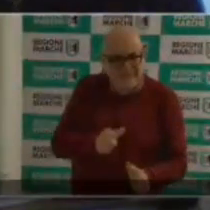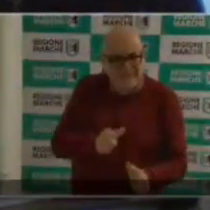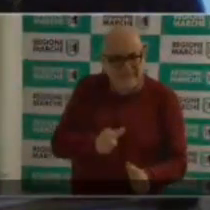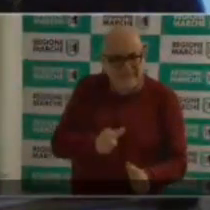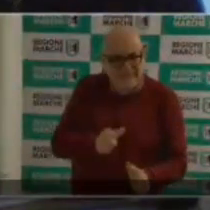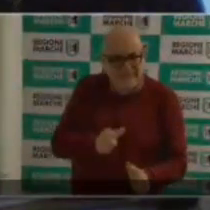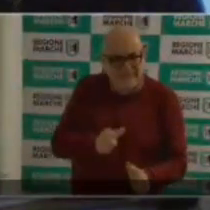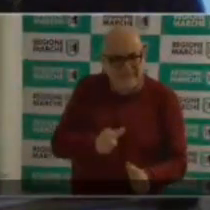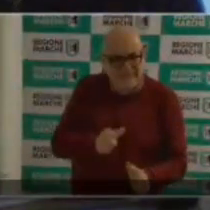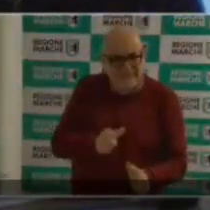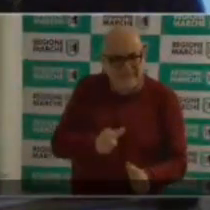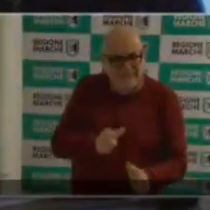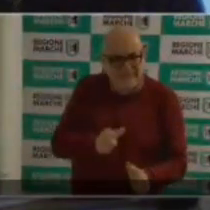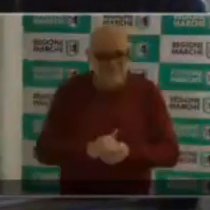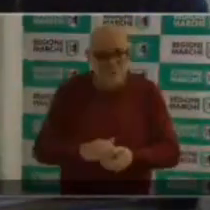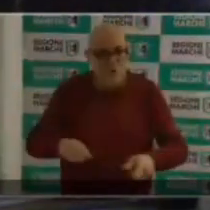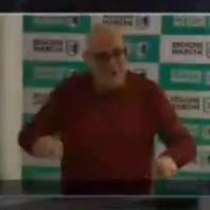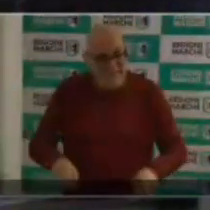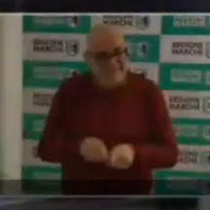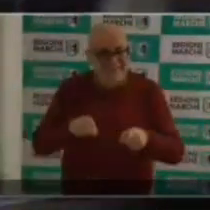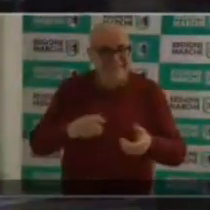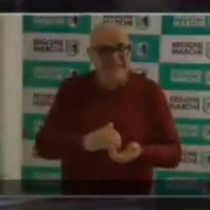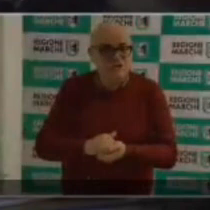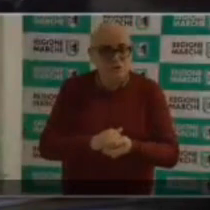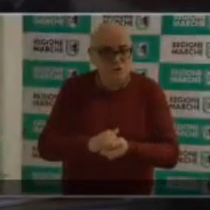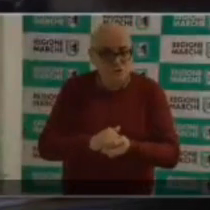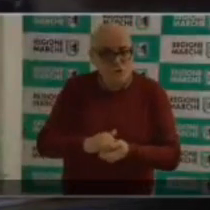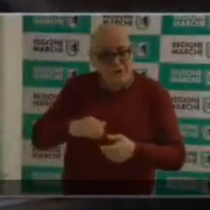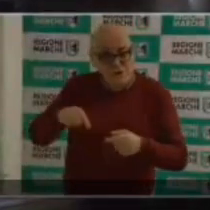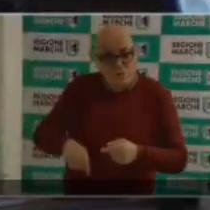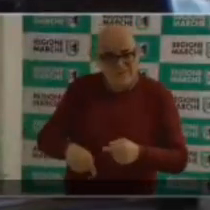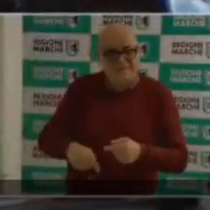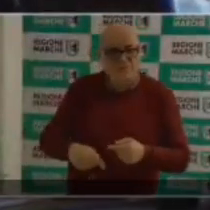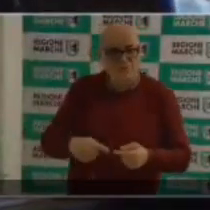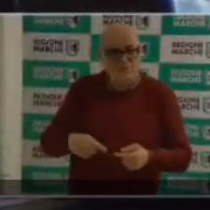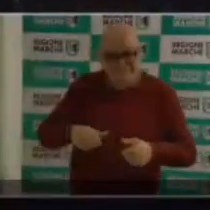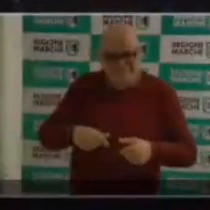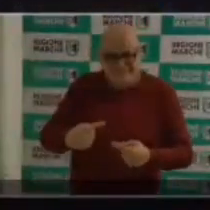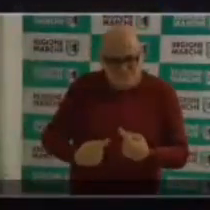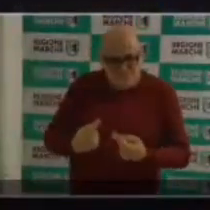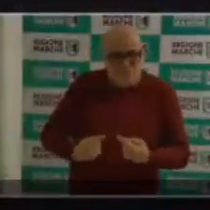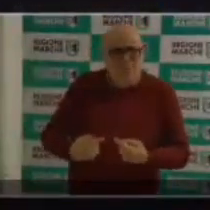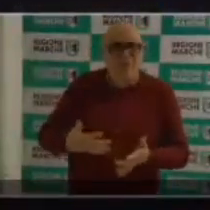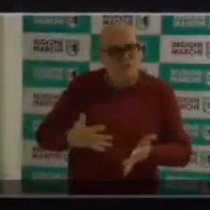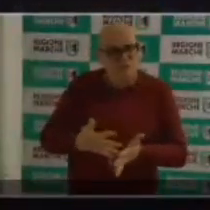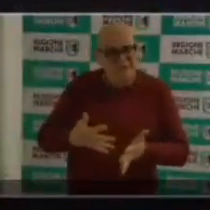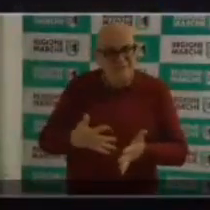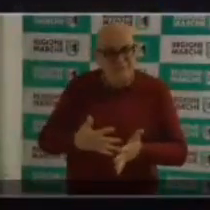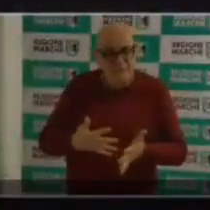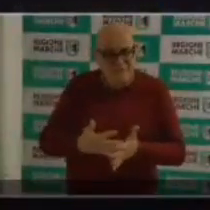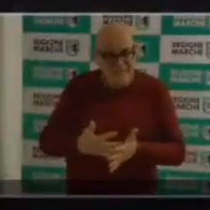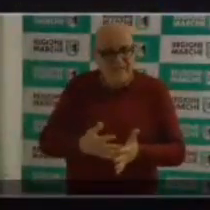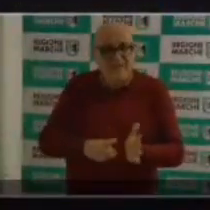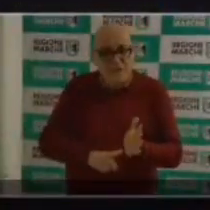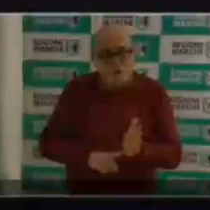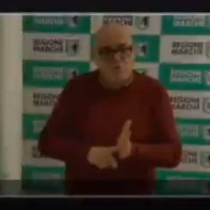perché le stesse associazioni in questo momento sono in difficoltà. Riuscire a mettersi insieme